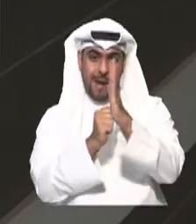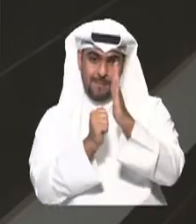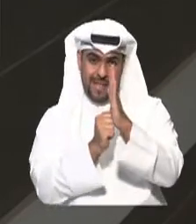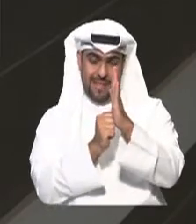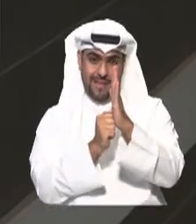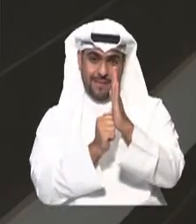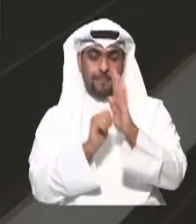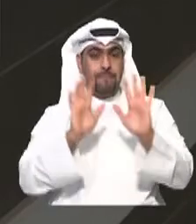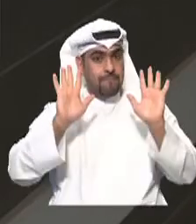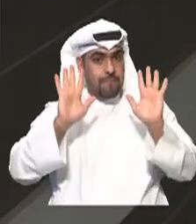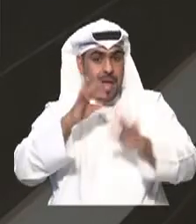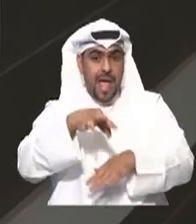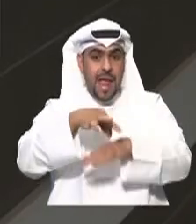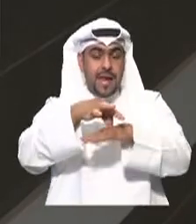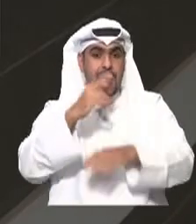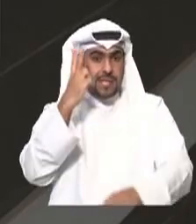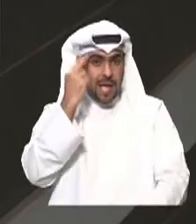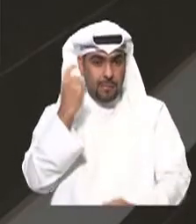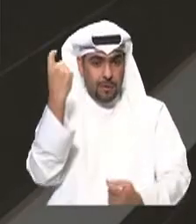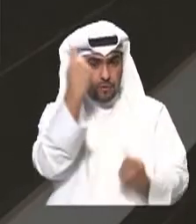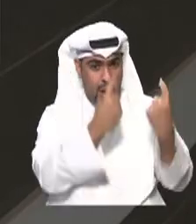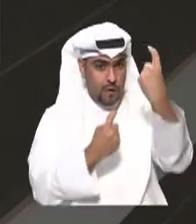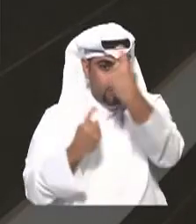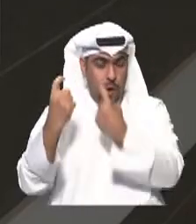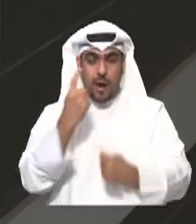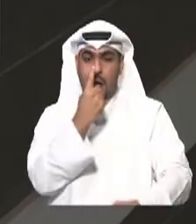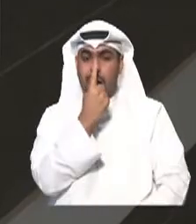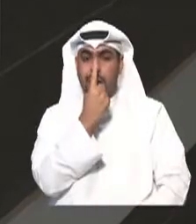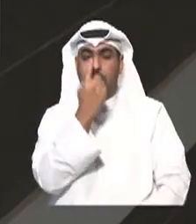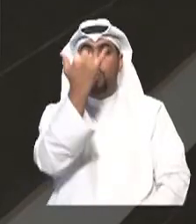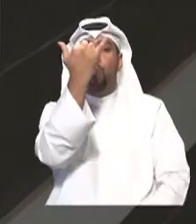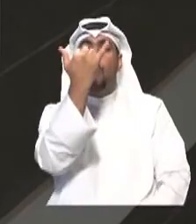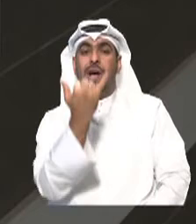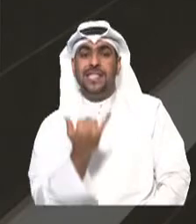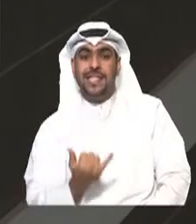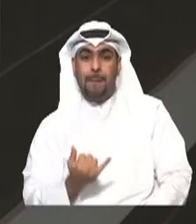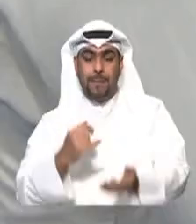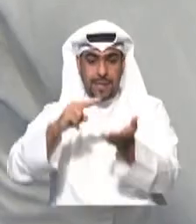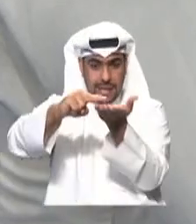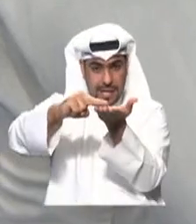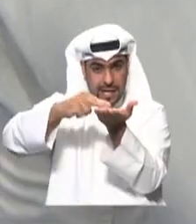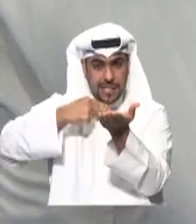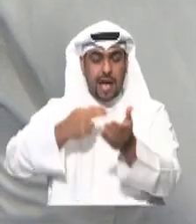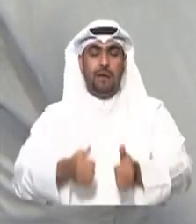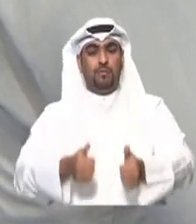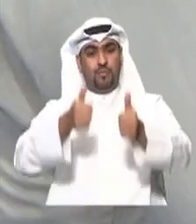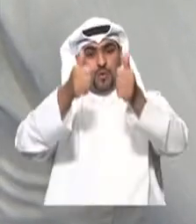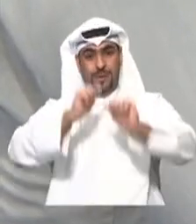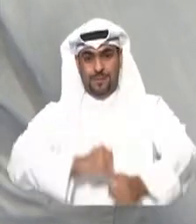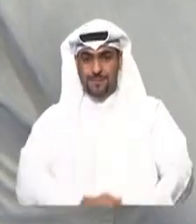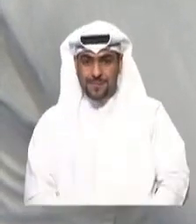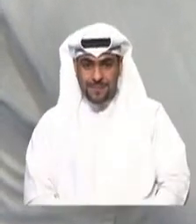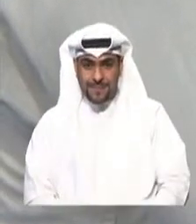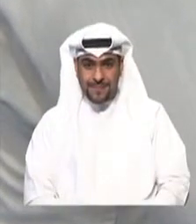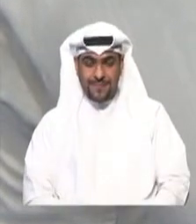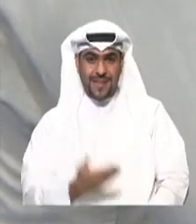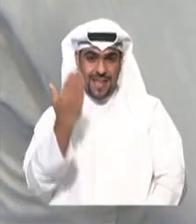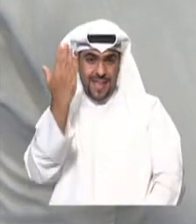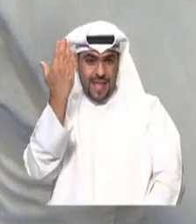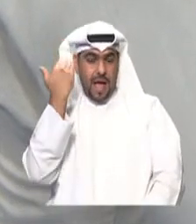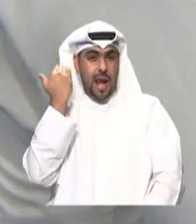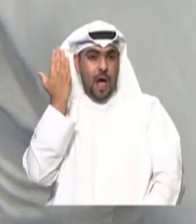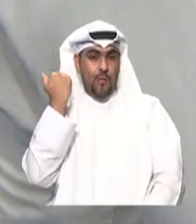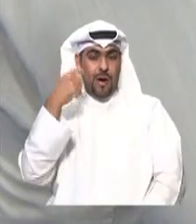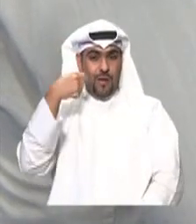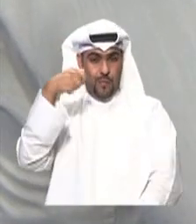استفسار عن تطعيمات أو أي تساؤلات عن أوقات التطعيم. خلال الفترة الماضية